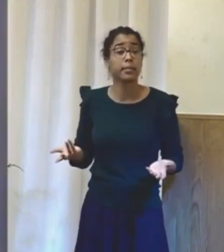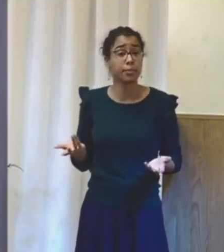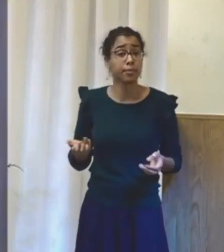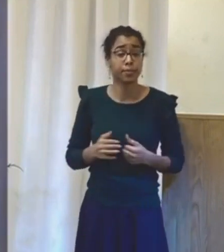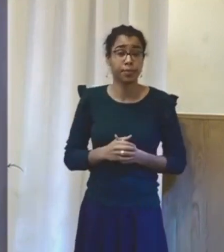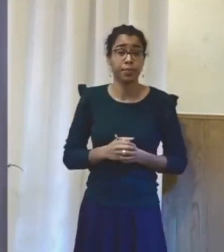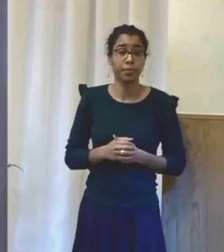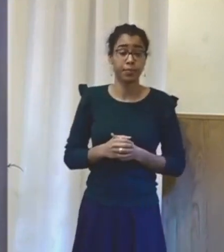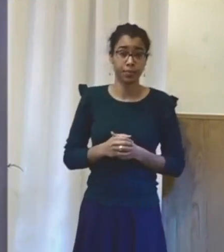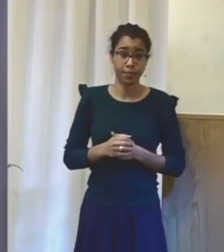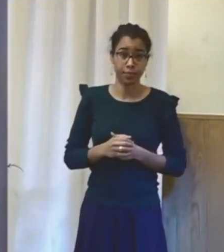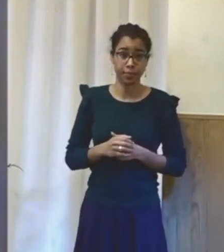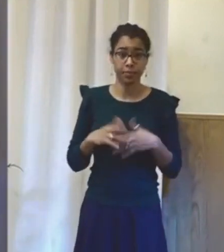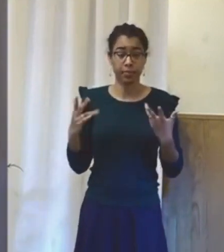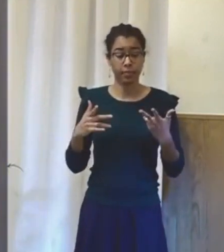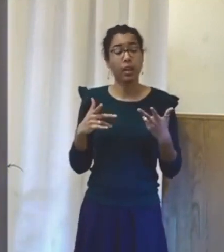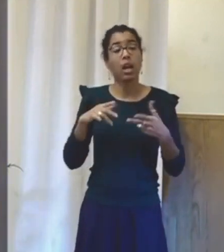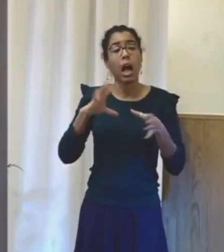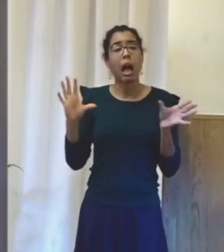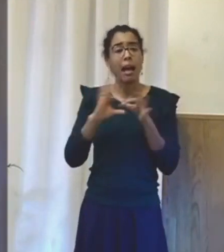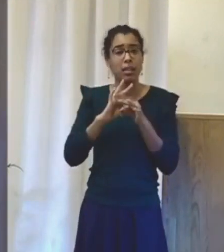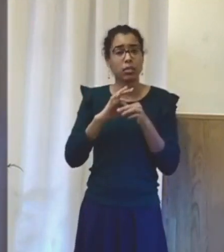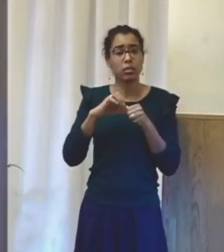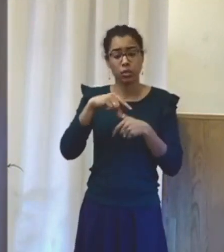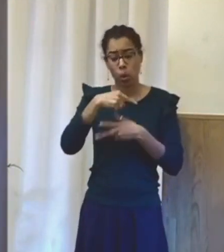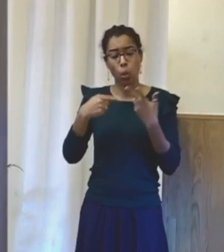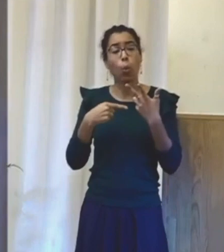Donc, il y a trois types d'alliances.